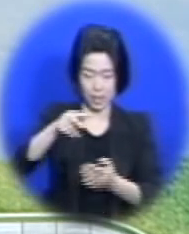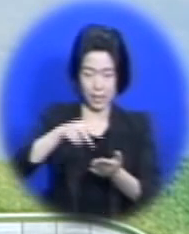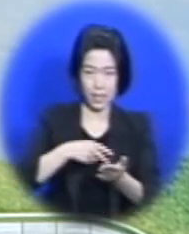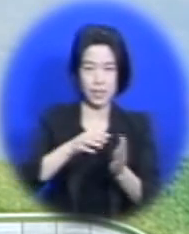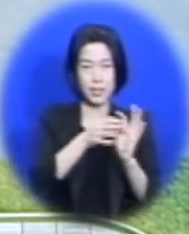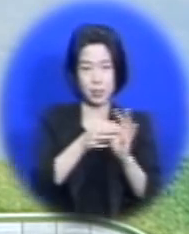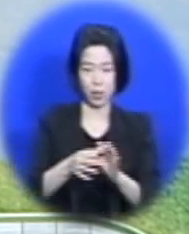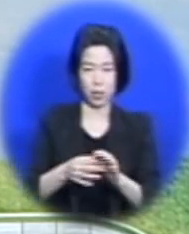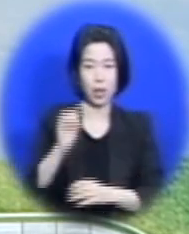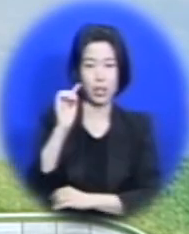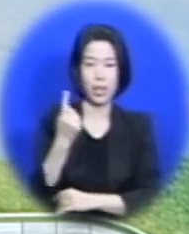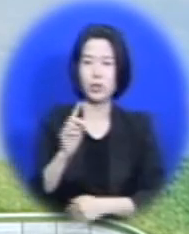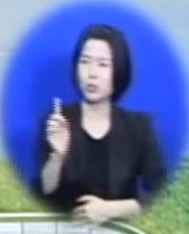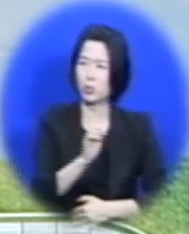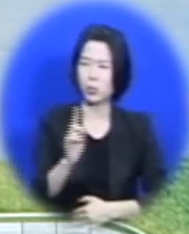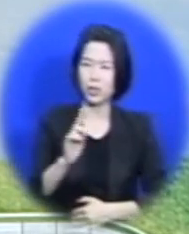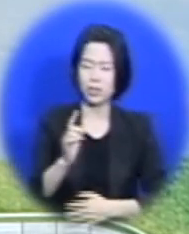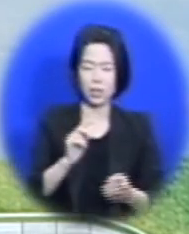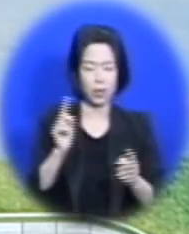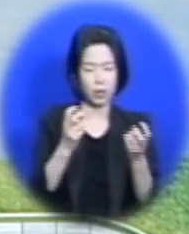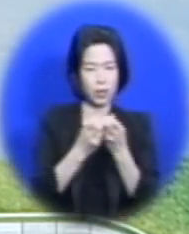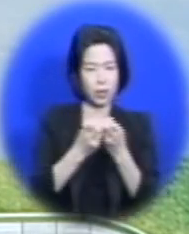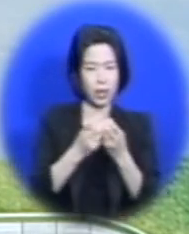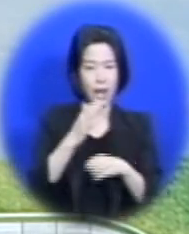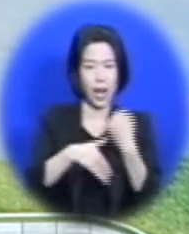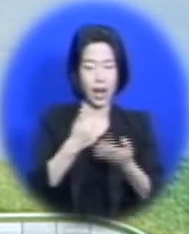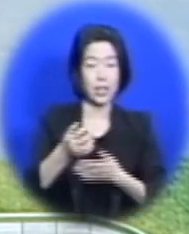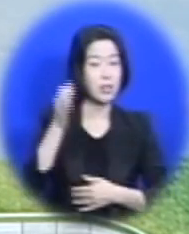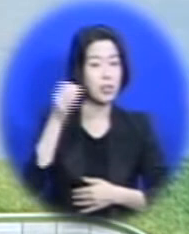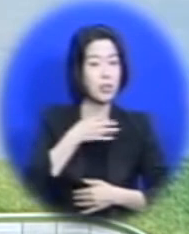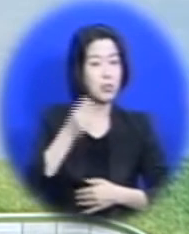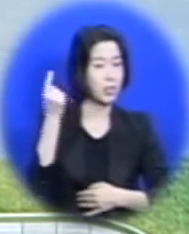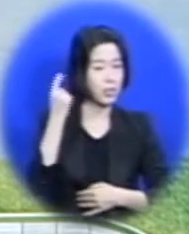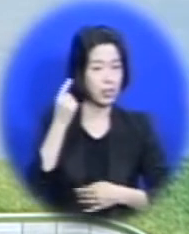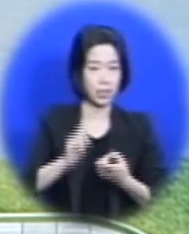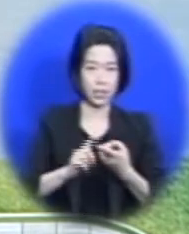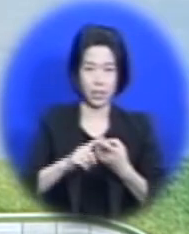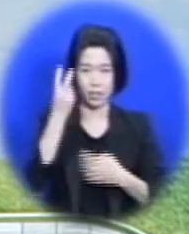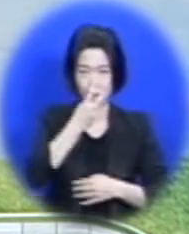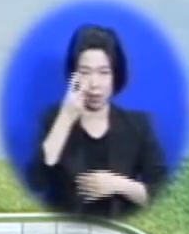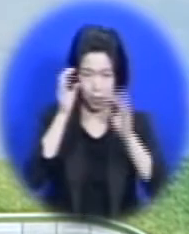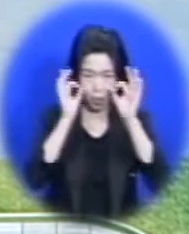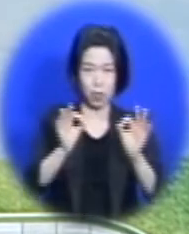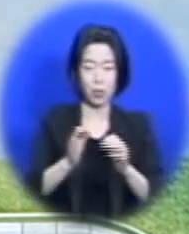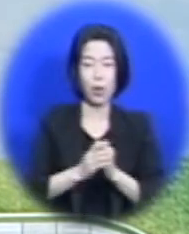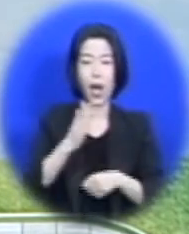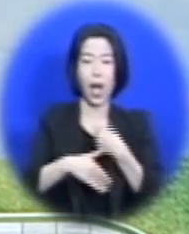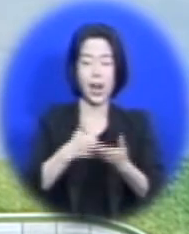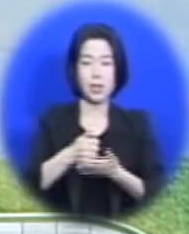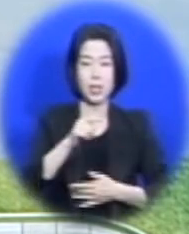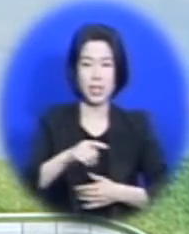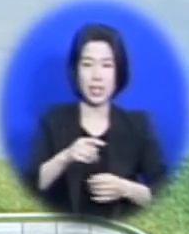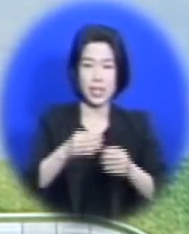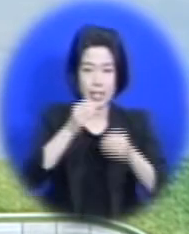읽으면서 다윗은 도대체 어떻게 하나님의 음성을 들었는지를 우리가 한번 살펴보고 하나님께서 이